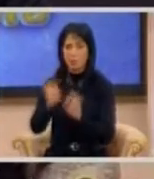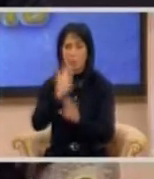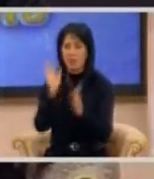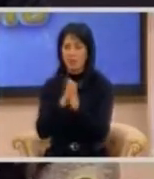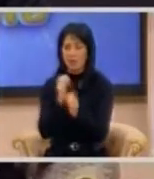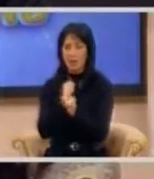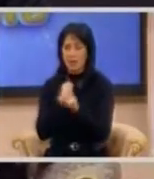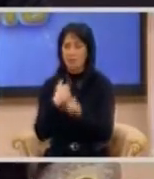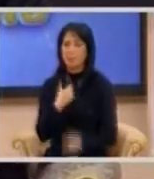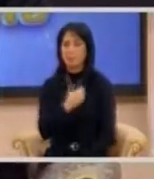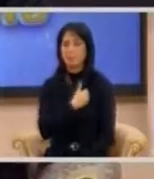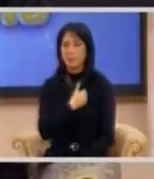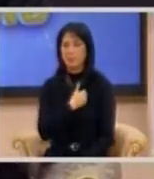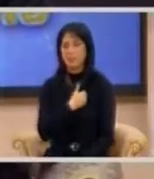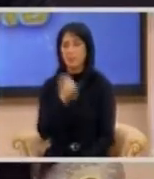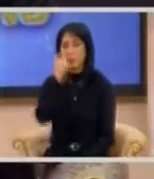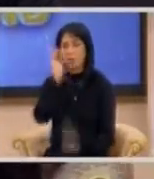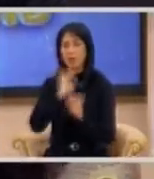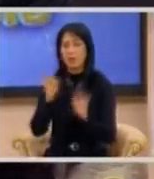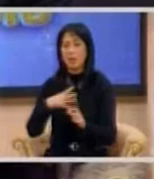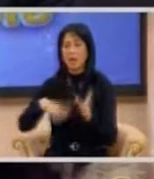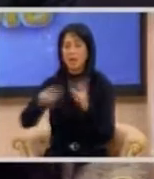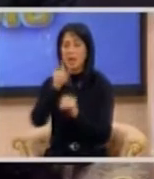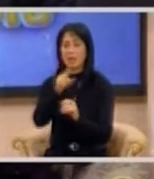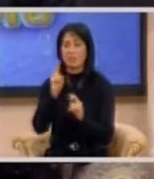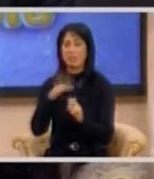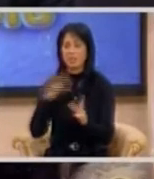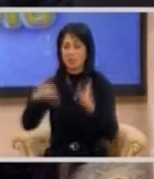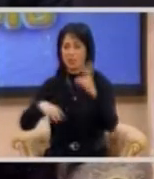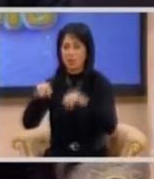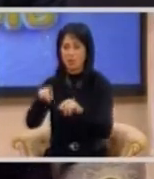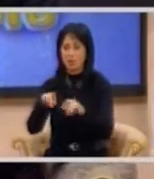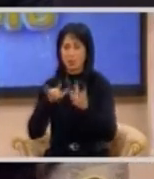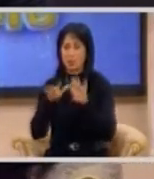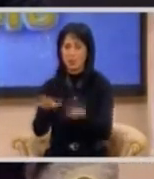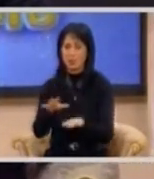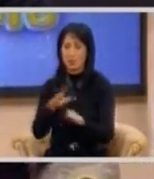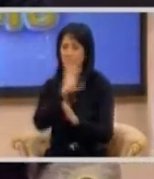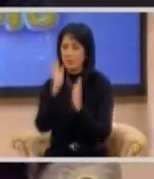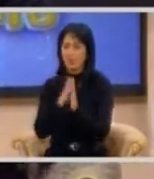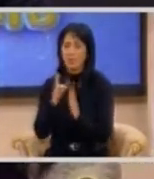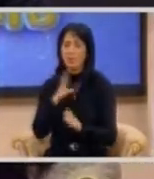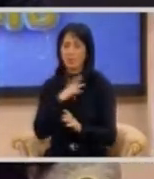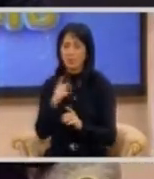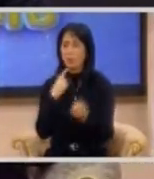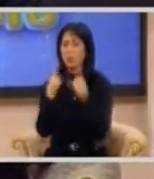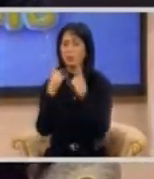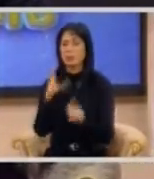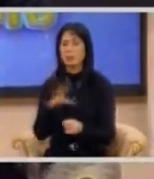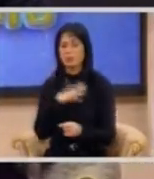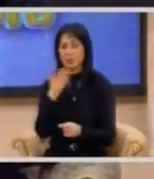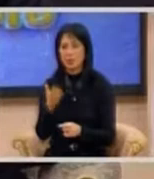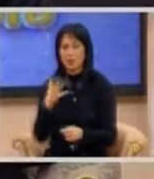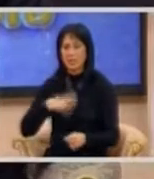მე მინდა მადლობა გადავუხადო ყველა იმ ადამიანს, ვინ ჩართული იყო ამ პროცესში. ჩვენ ესე რომ ვთქვათ კონსტატაციები ჰქონდა